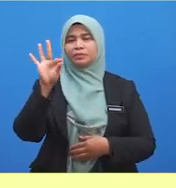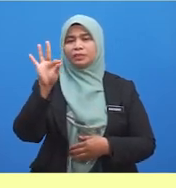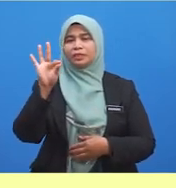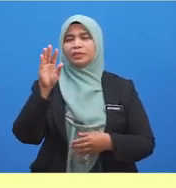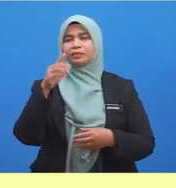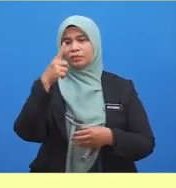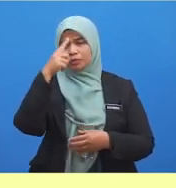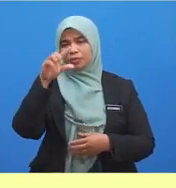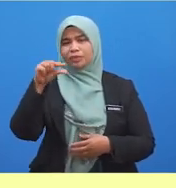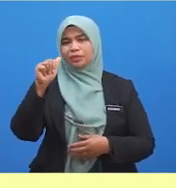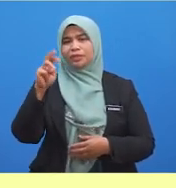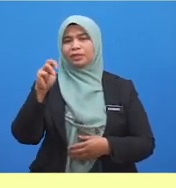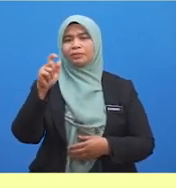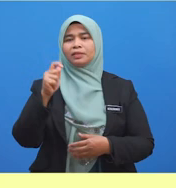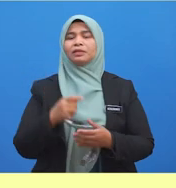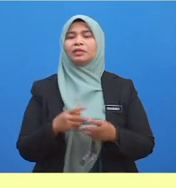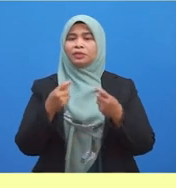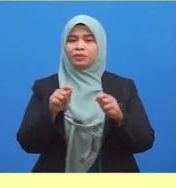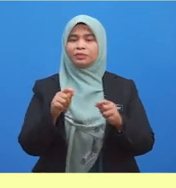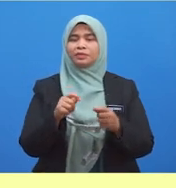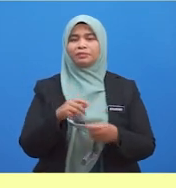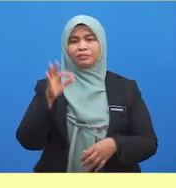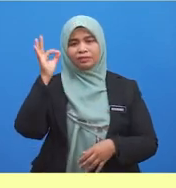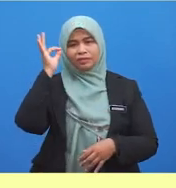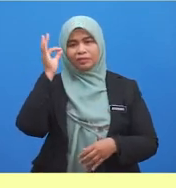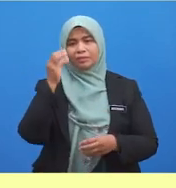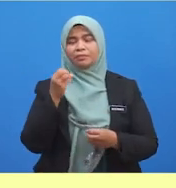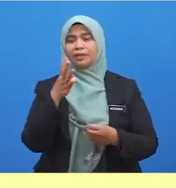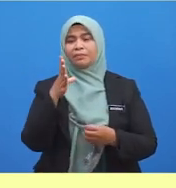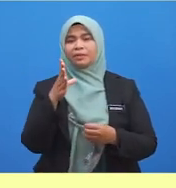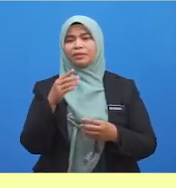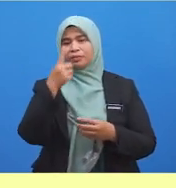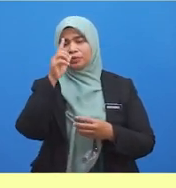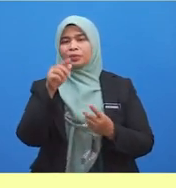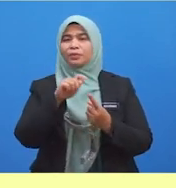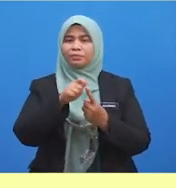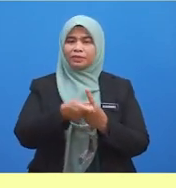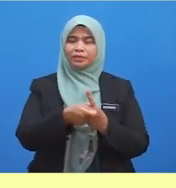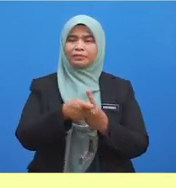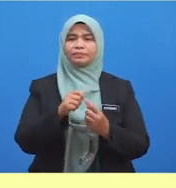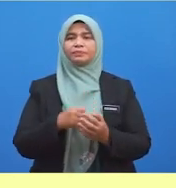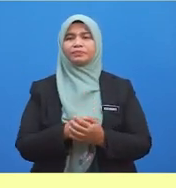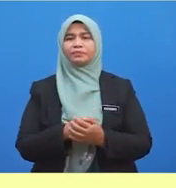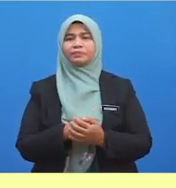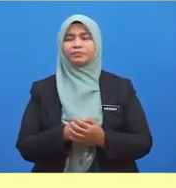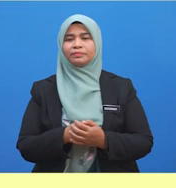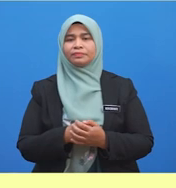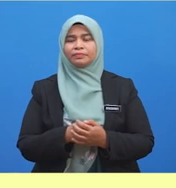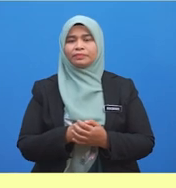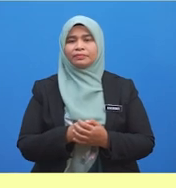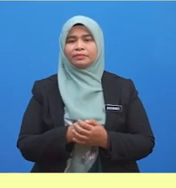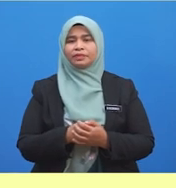bilangan kromosom dalam gamet bagi pisang sekiranya bilangan kromosom induk adalah